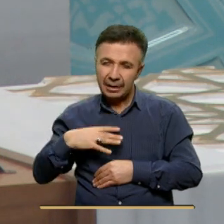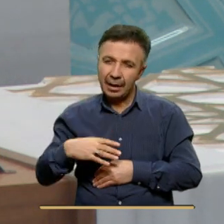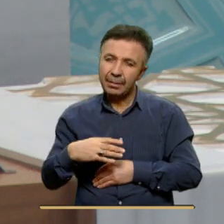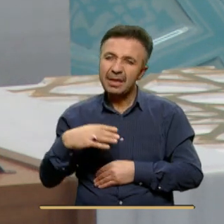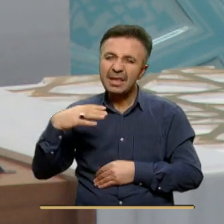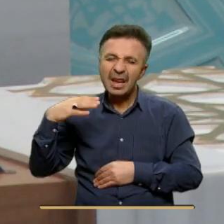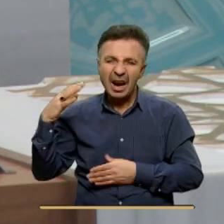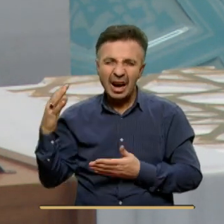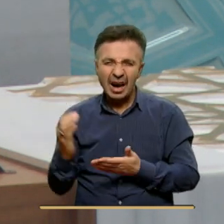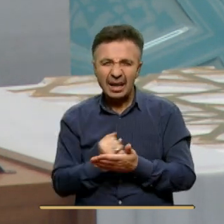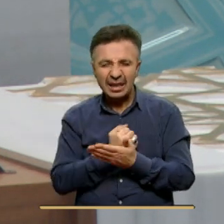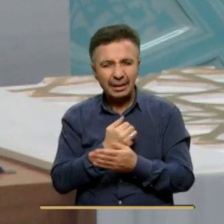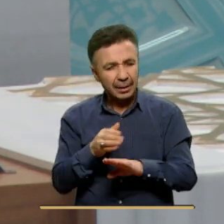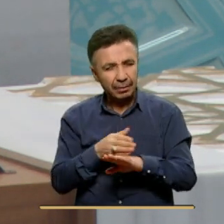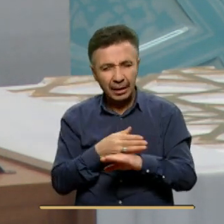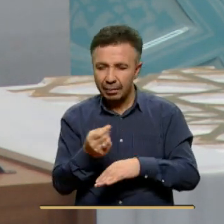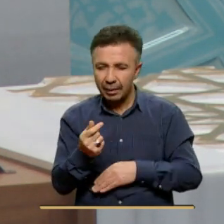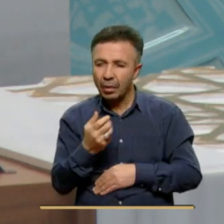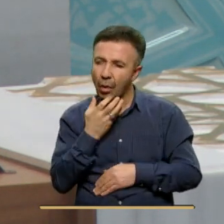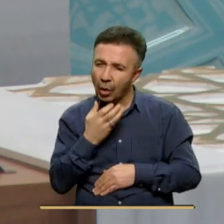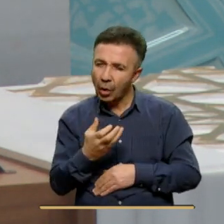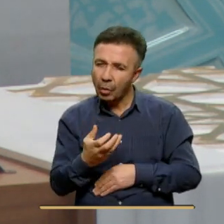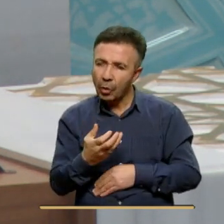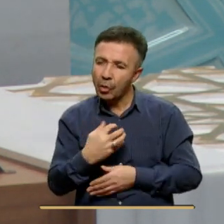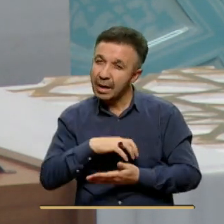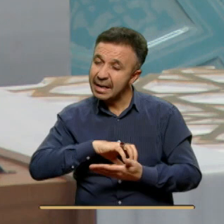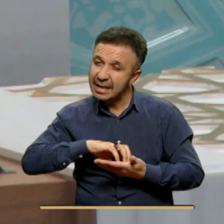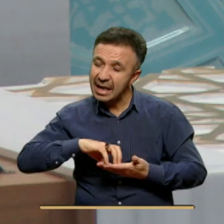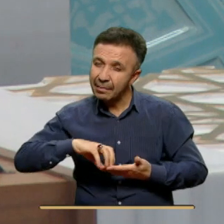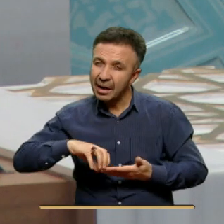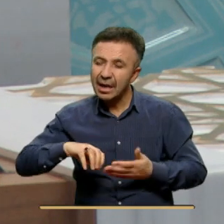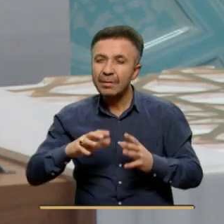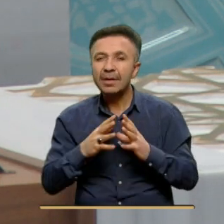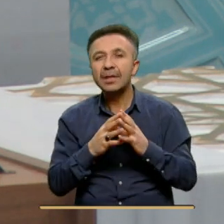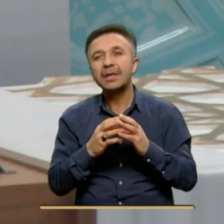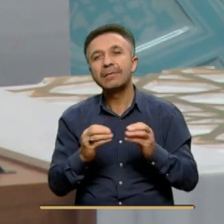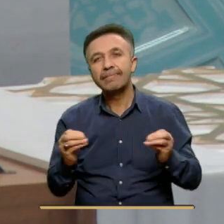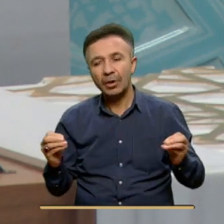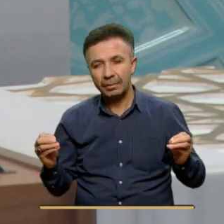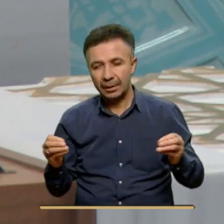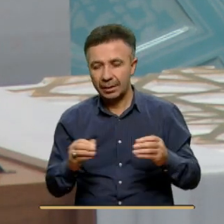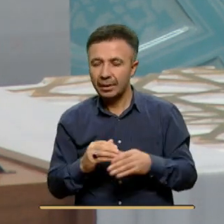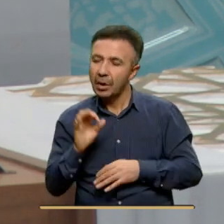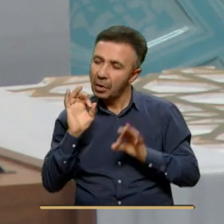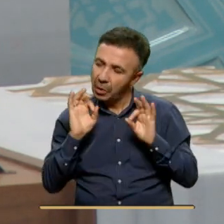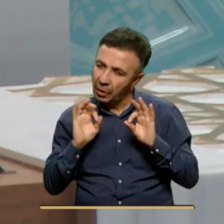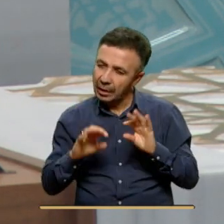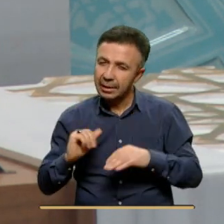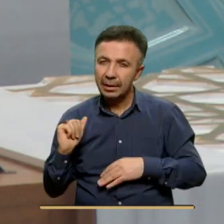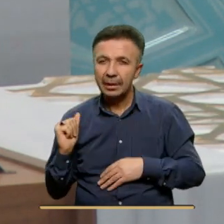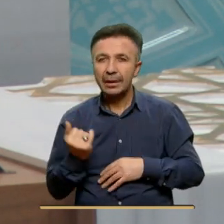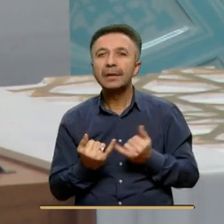kazançlarımızı, ömür sermayelerimizi heba etmektedir. Öyleyse,